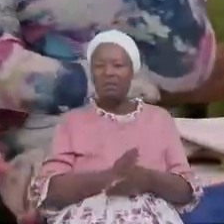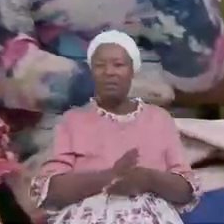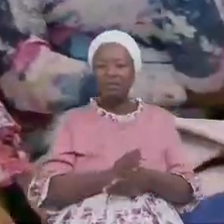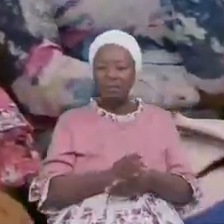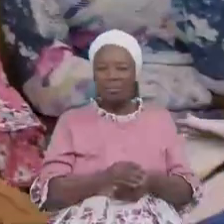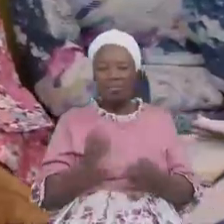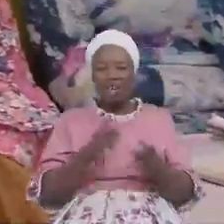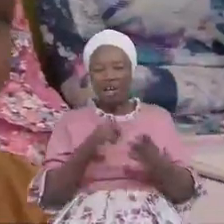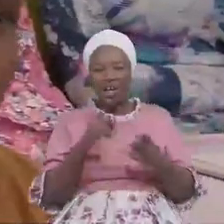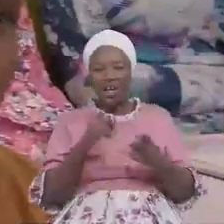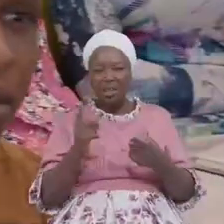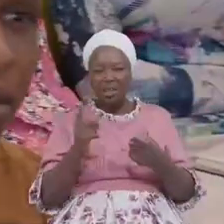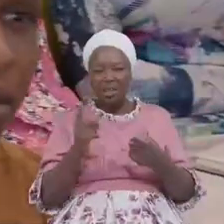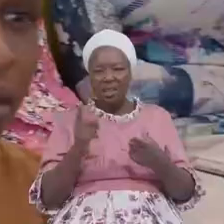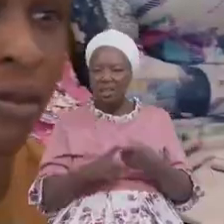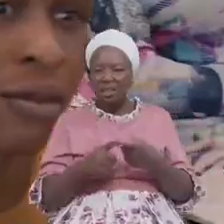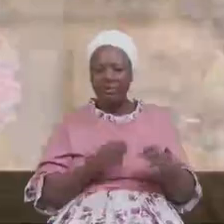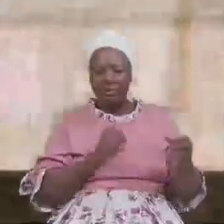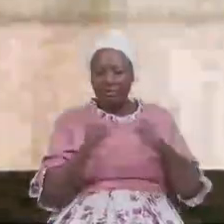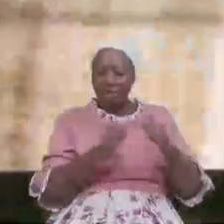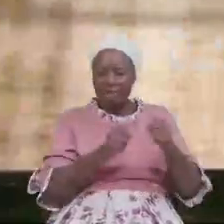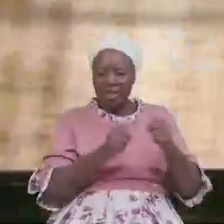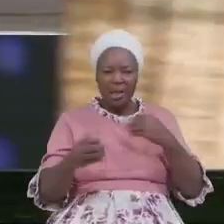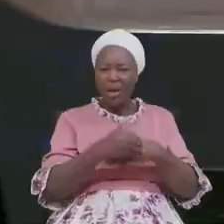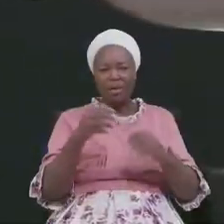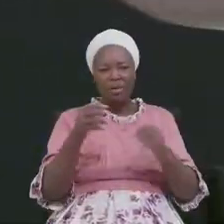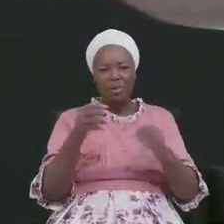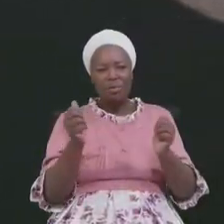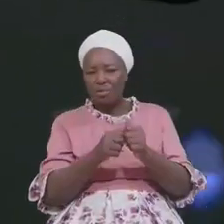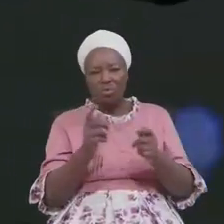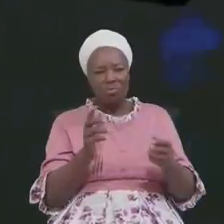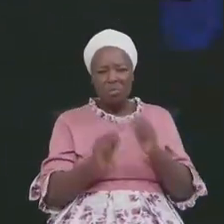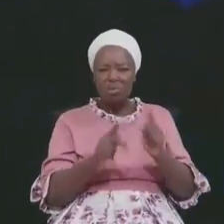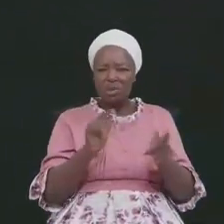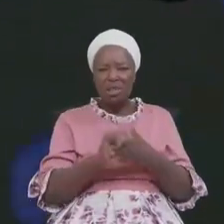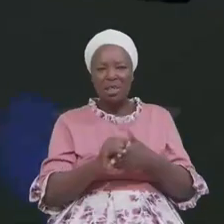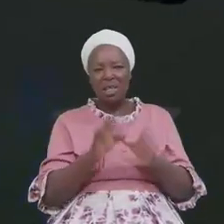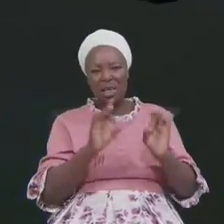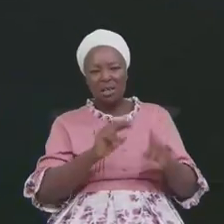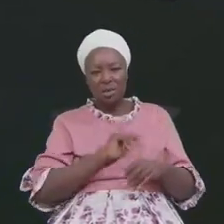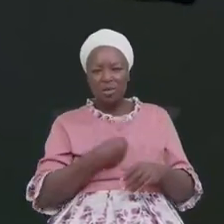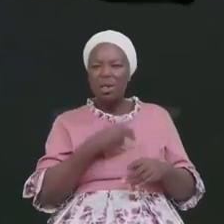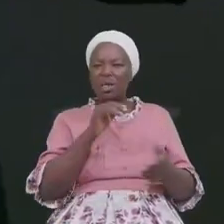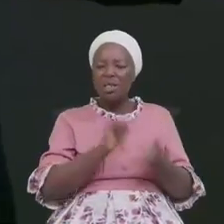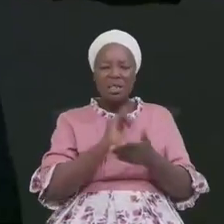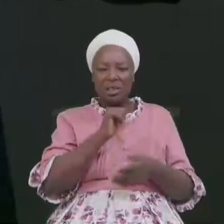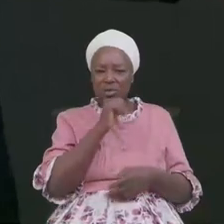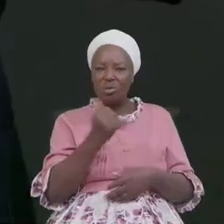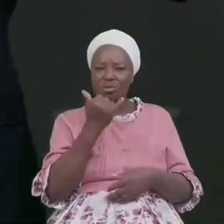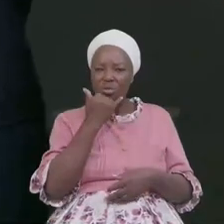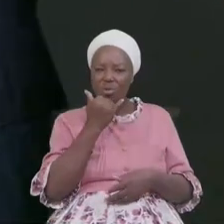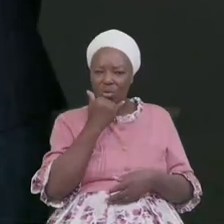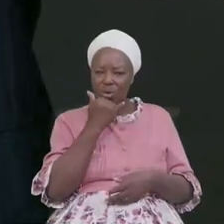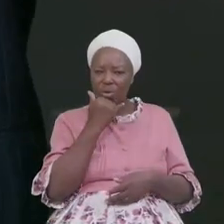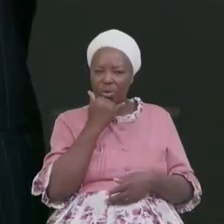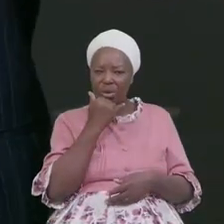Lancer les pierres qu'on me lance, je lui donne ça. Ça ne donne rien de bon. Si la vie continue comme ça,